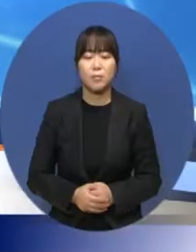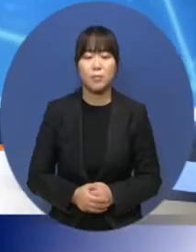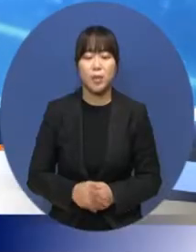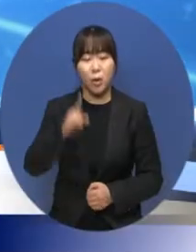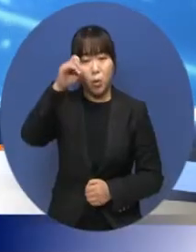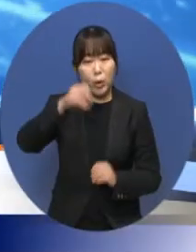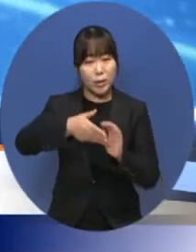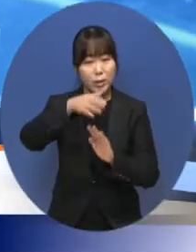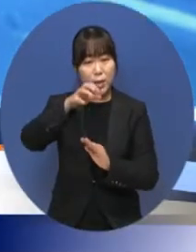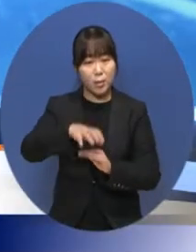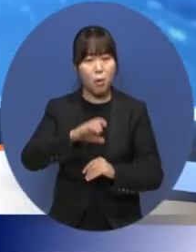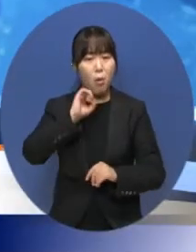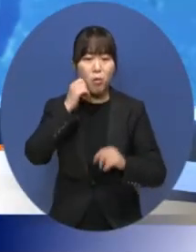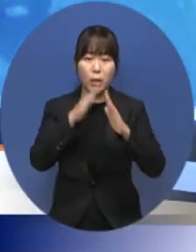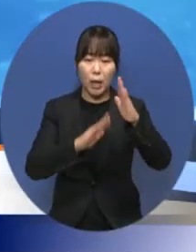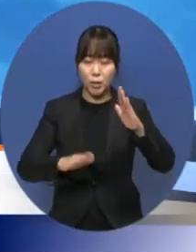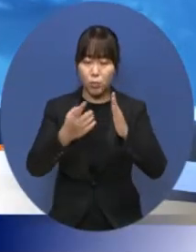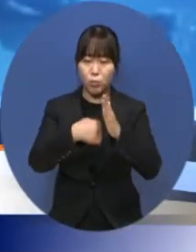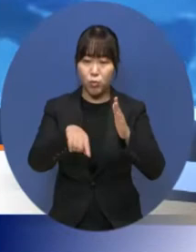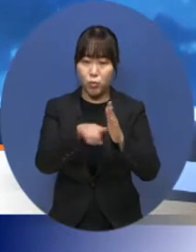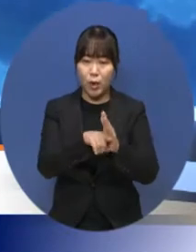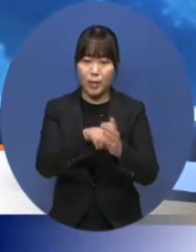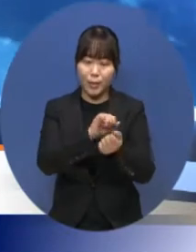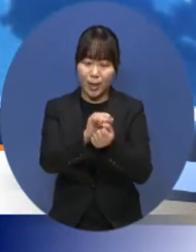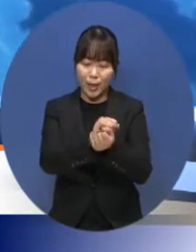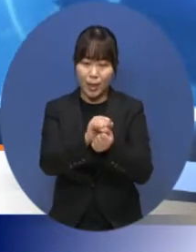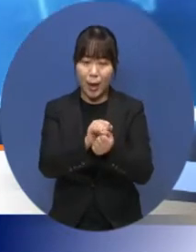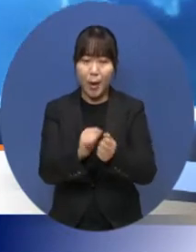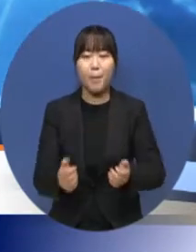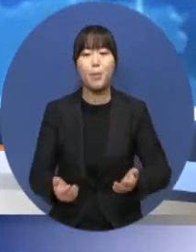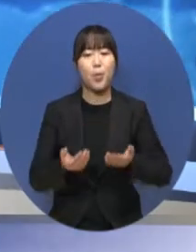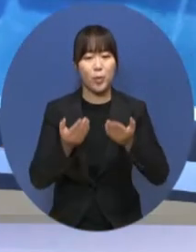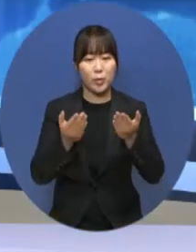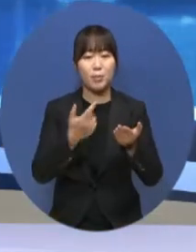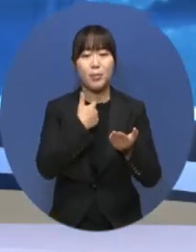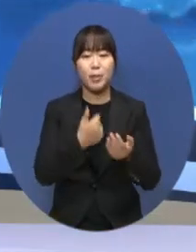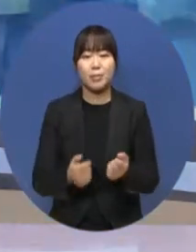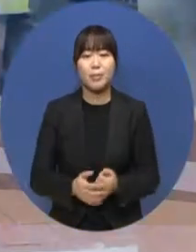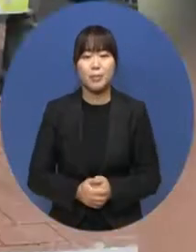고양시에서 저소득층 가정을 위한 세탁봉사를 진행했습니다.